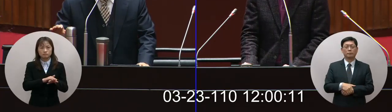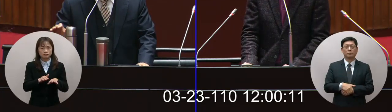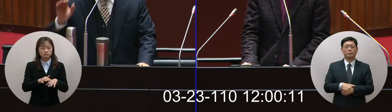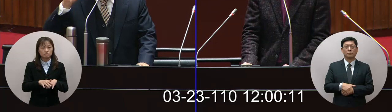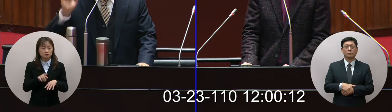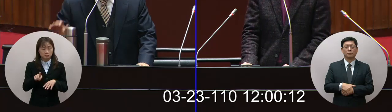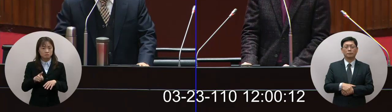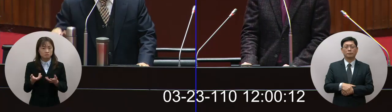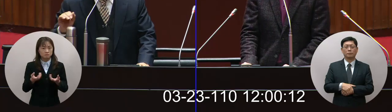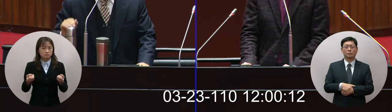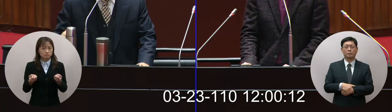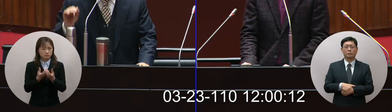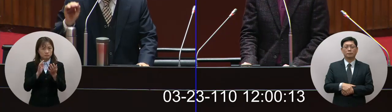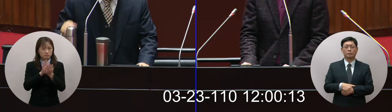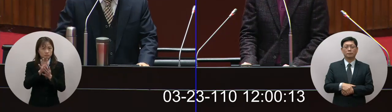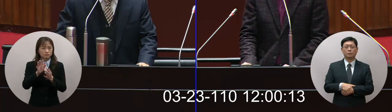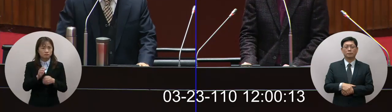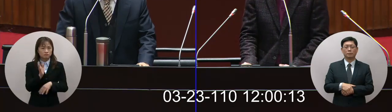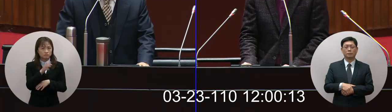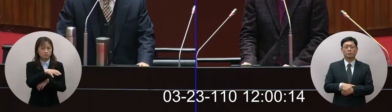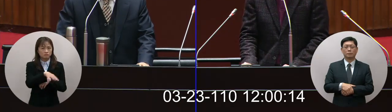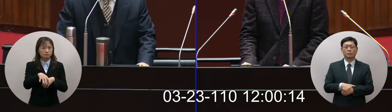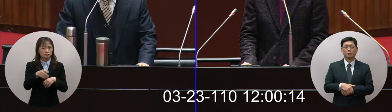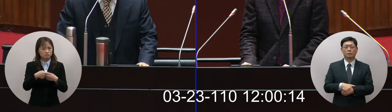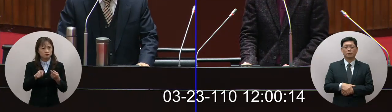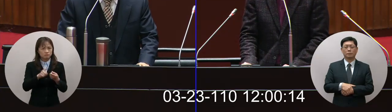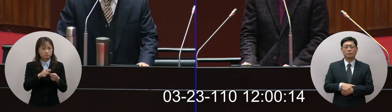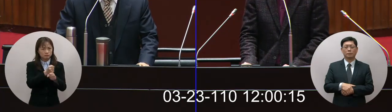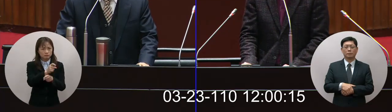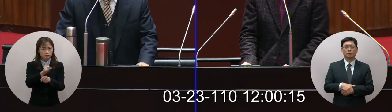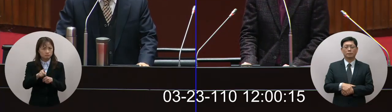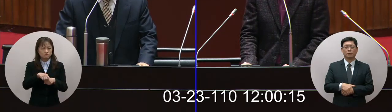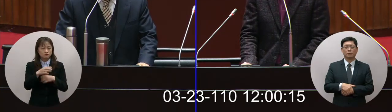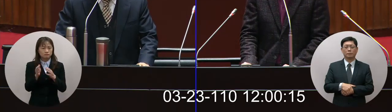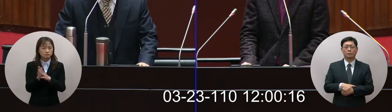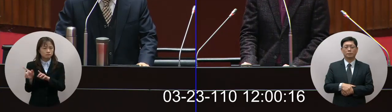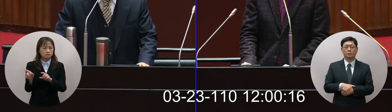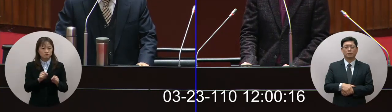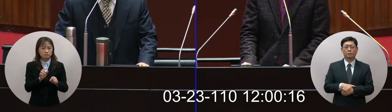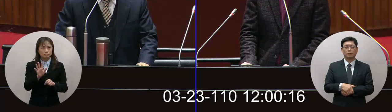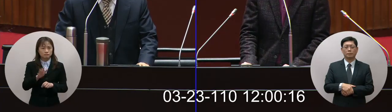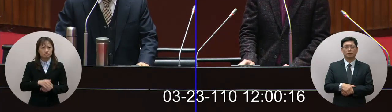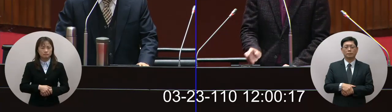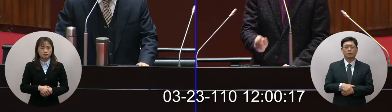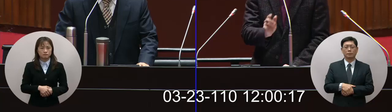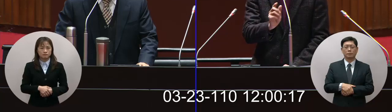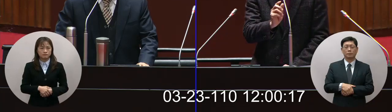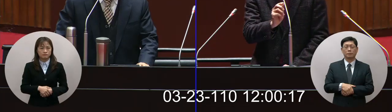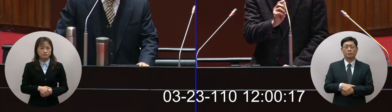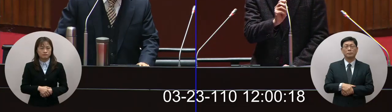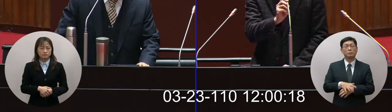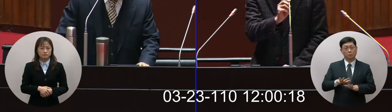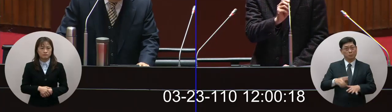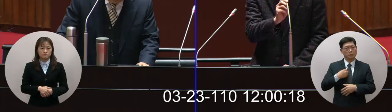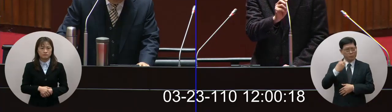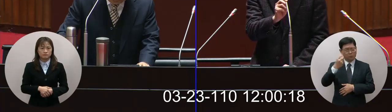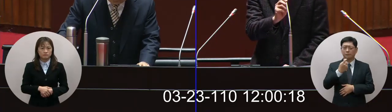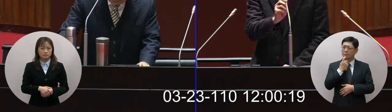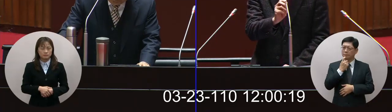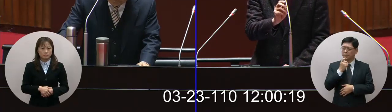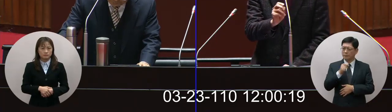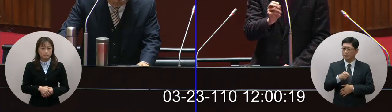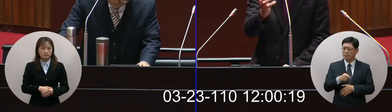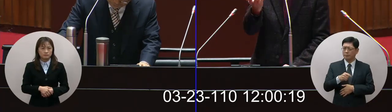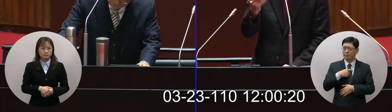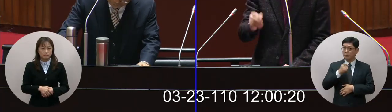发生事故，各该行机应该怎么处理，国防部都有。照专业处理， 我们是觉得很怀疑啊，